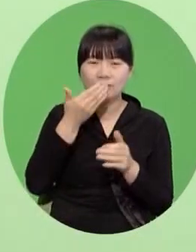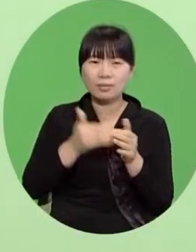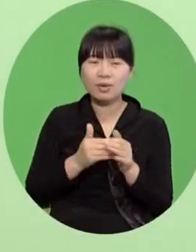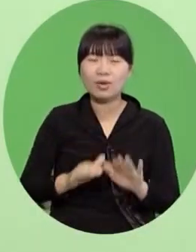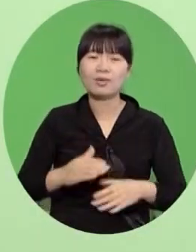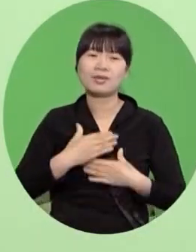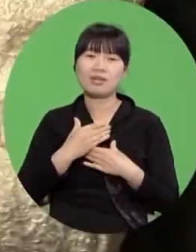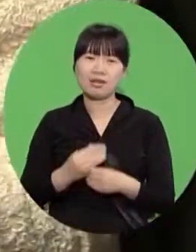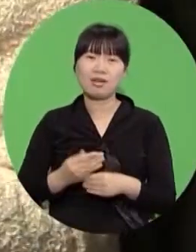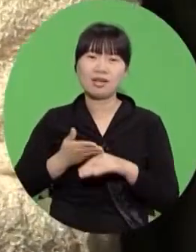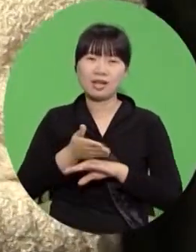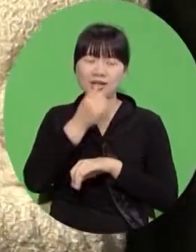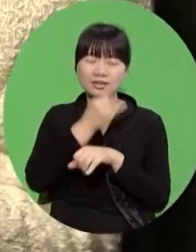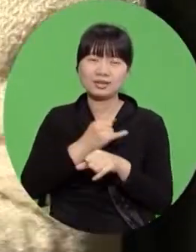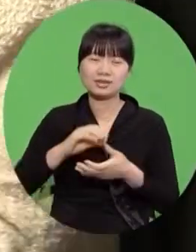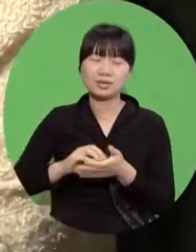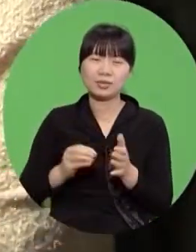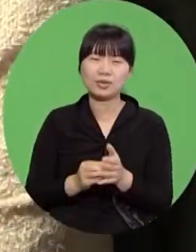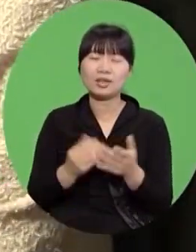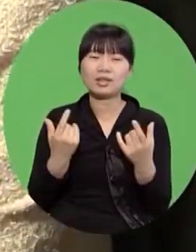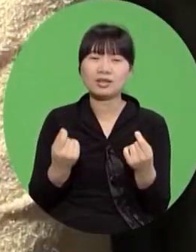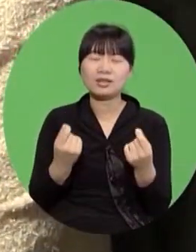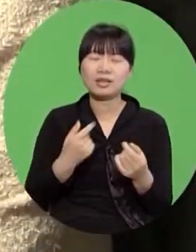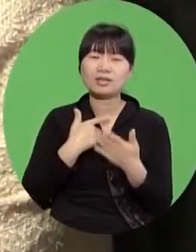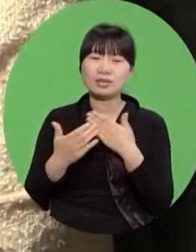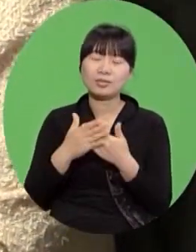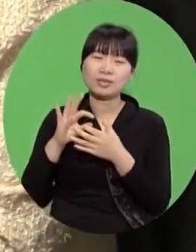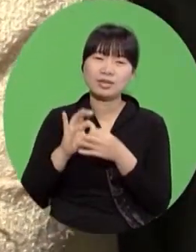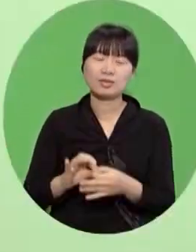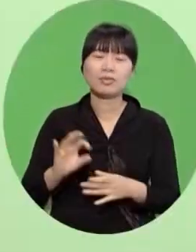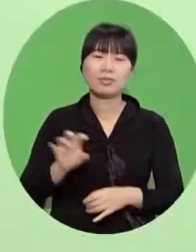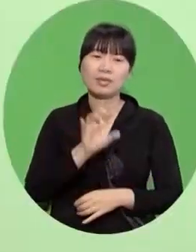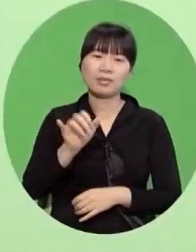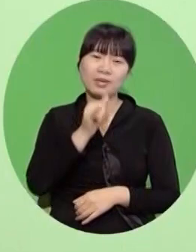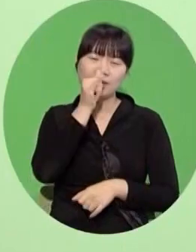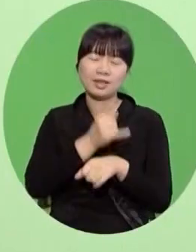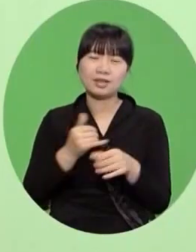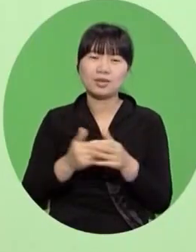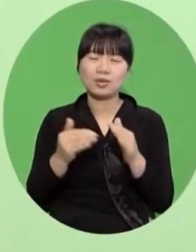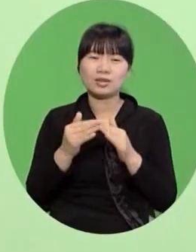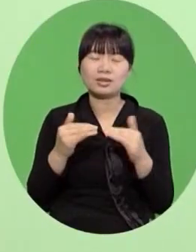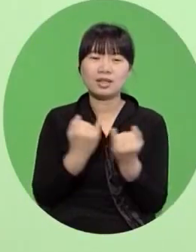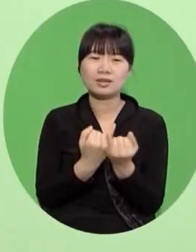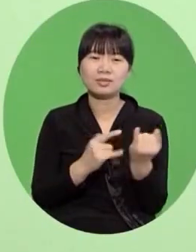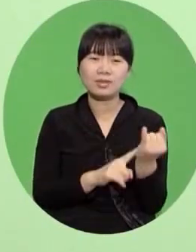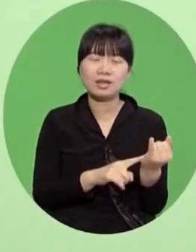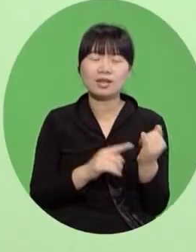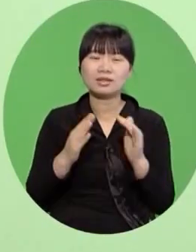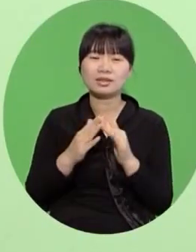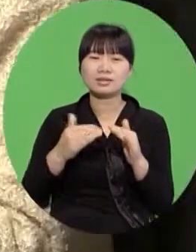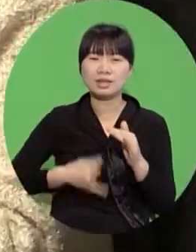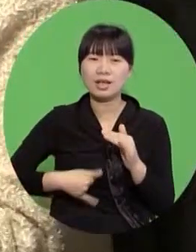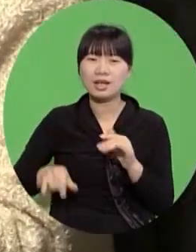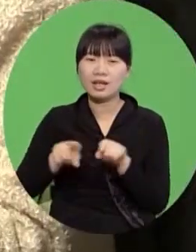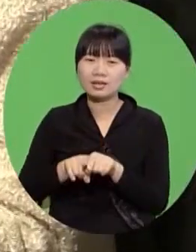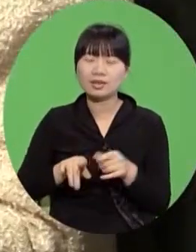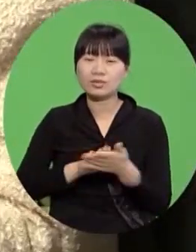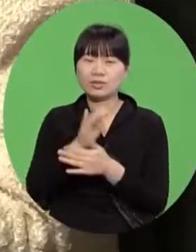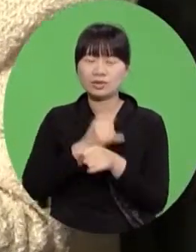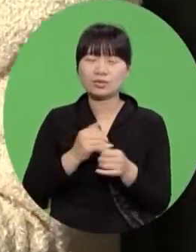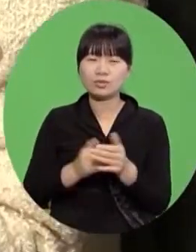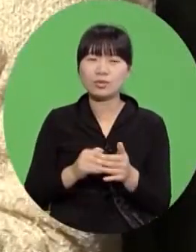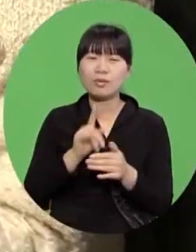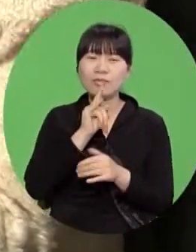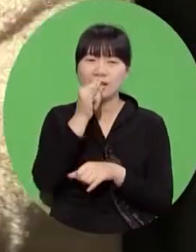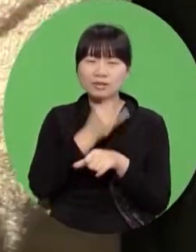약간 릴렉스 될 수 있는 정도까지 그런 경험들을 자꾸 반복하고 그 집 아줌마들 그 집 애랑도 같이 좀 놀 수 있고 말을 할 수